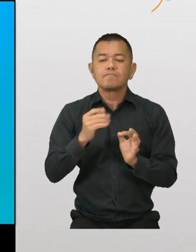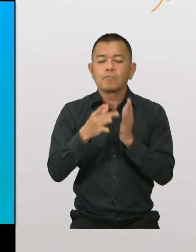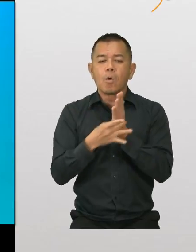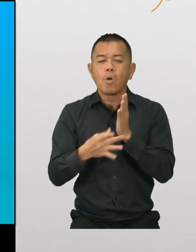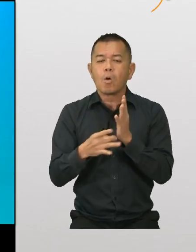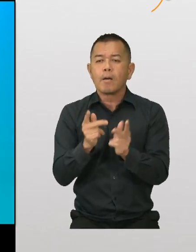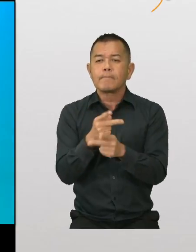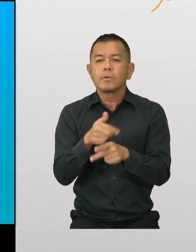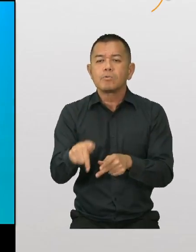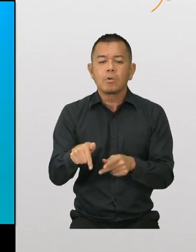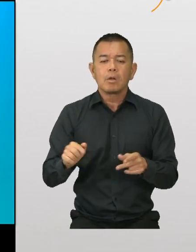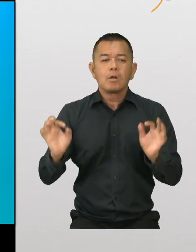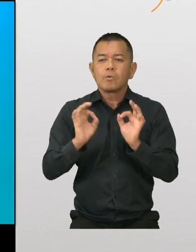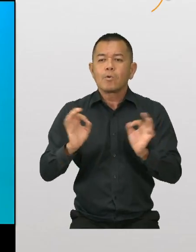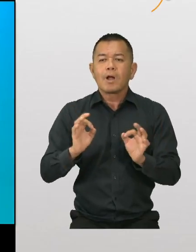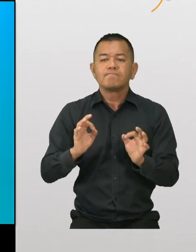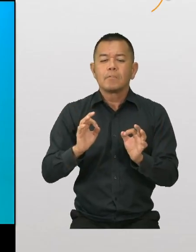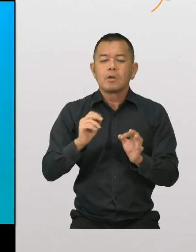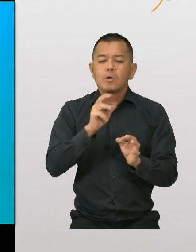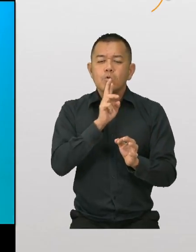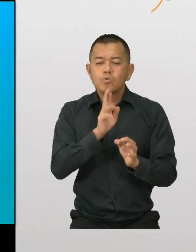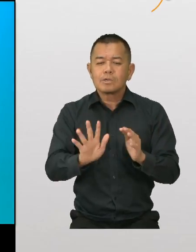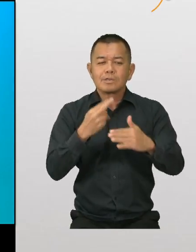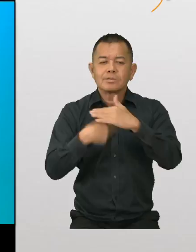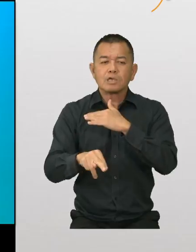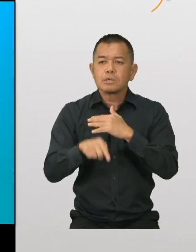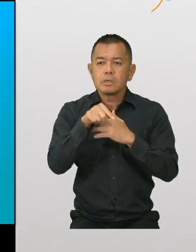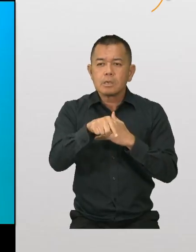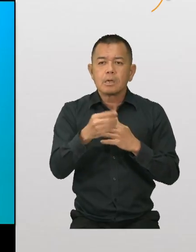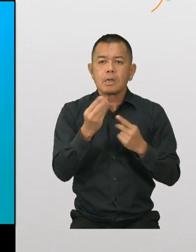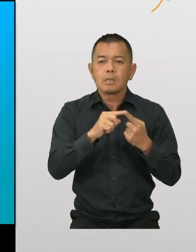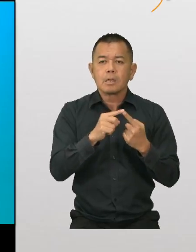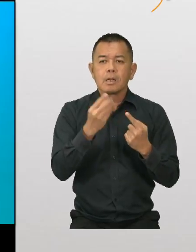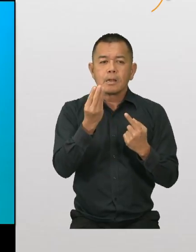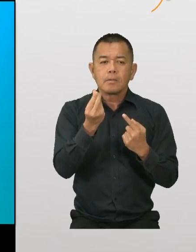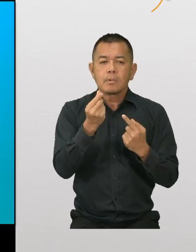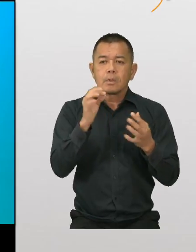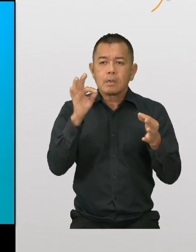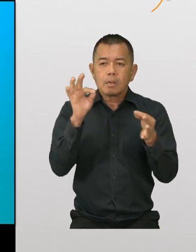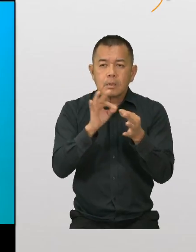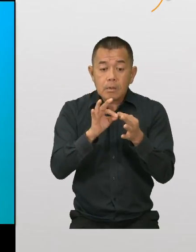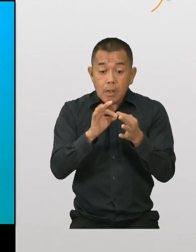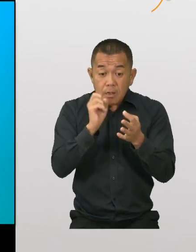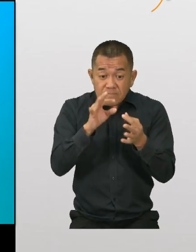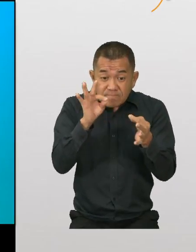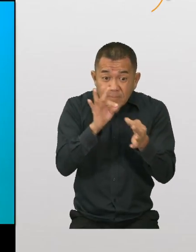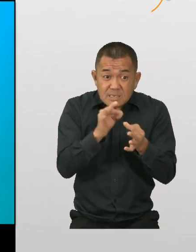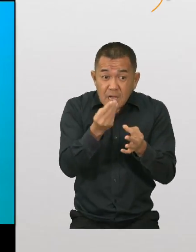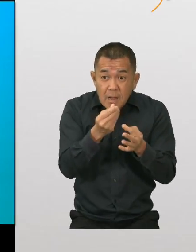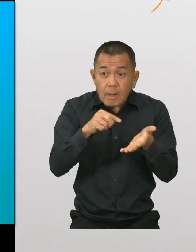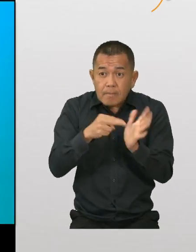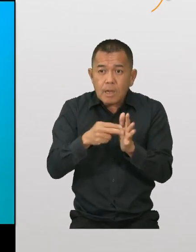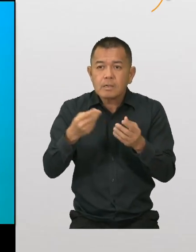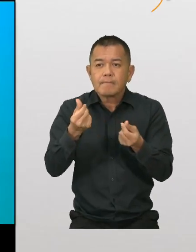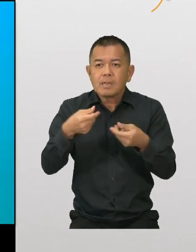费费用 Fixing electricity tariffs that way will mean costly subsidies. That is not financially sustainable in the long run.